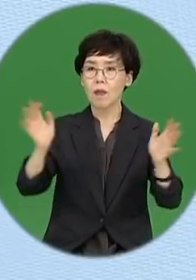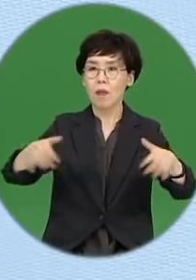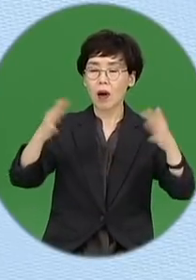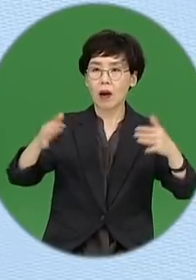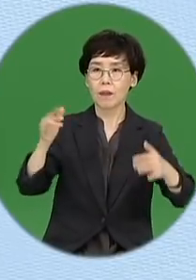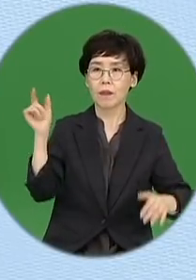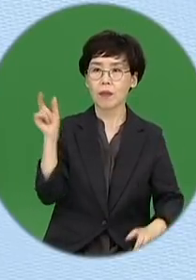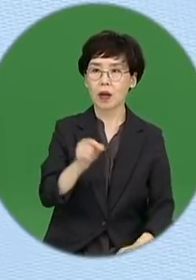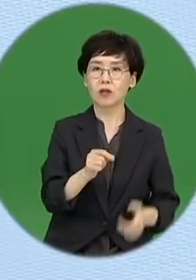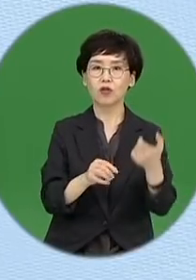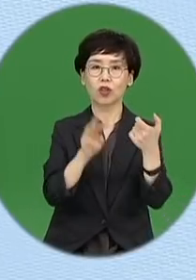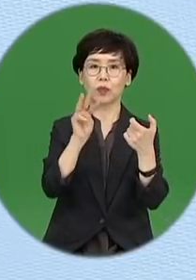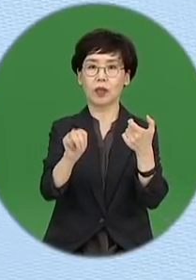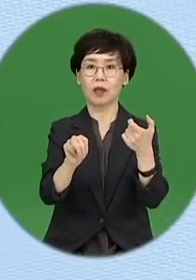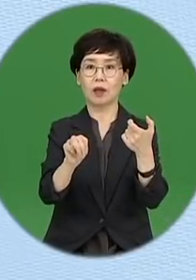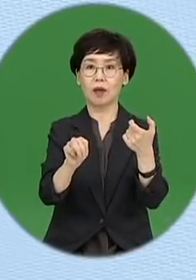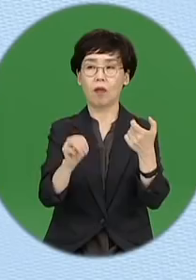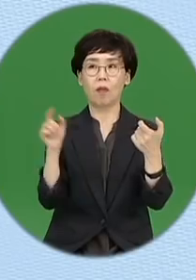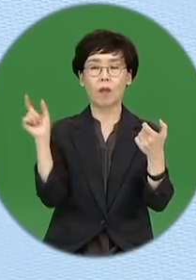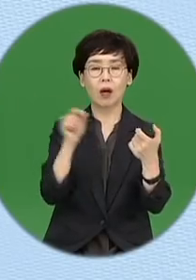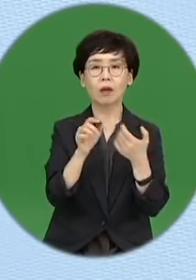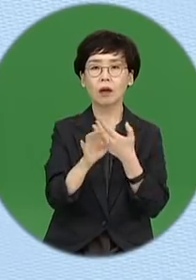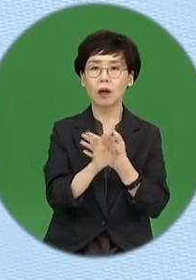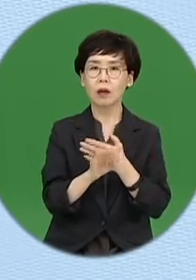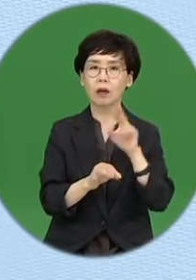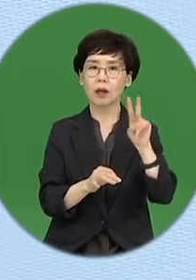최대 60m/s, 시속으로 치면은 이게